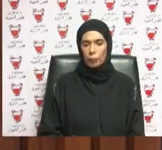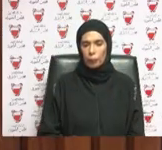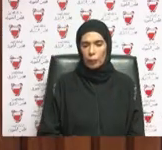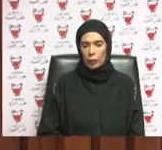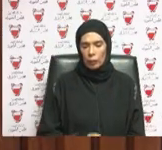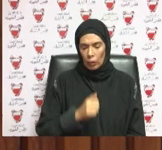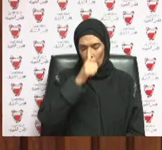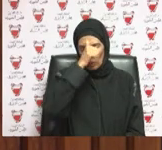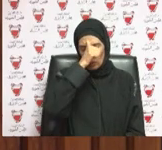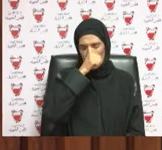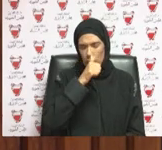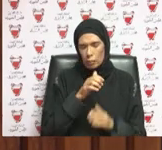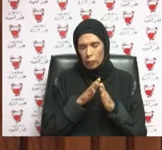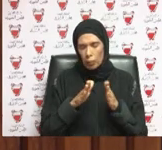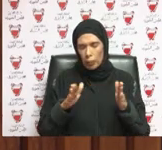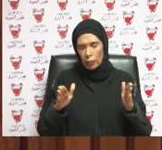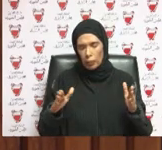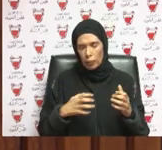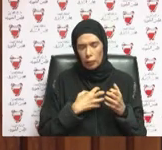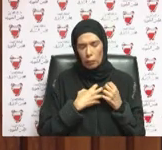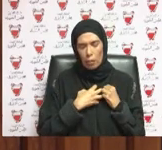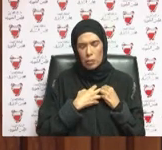وببالغ الحزن والأسى